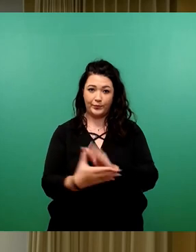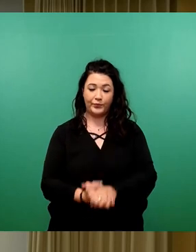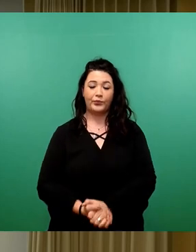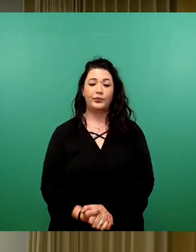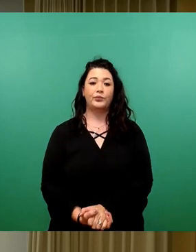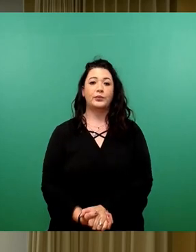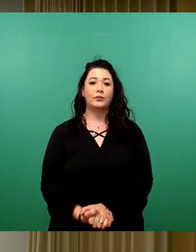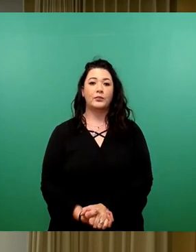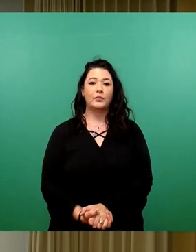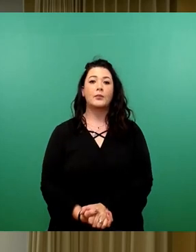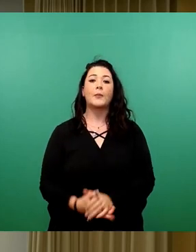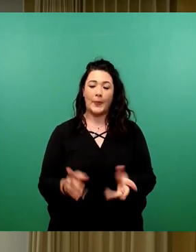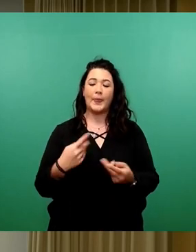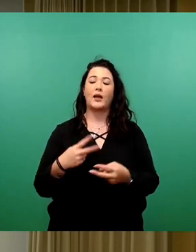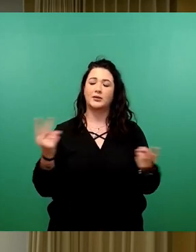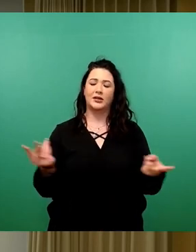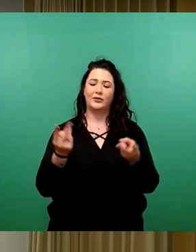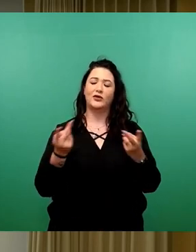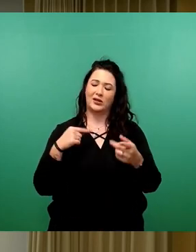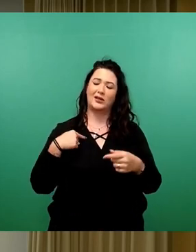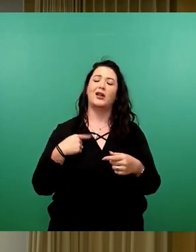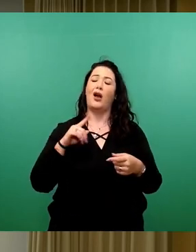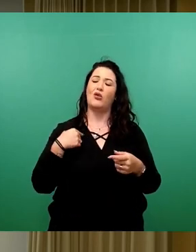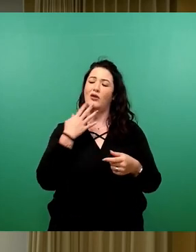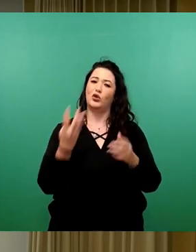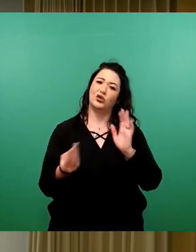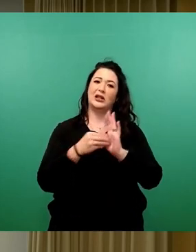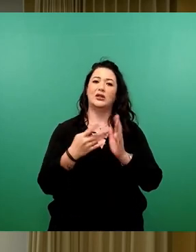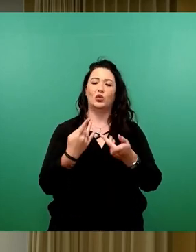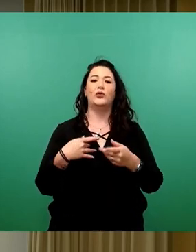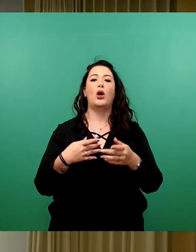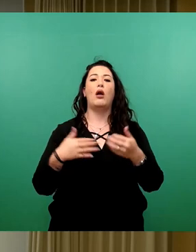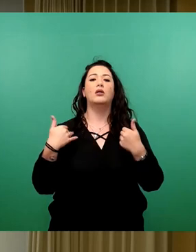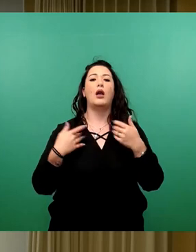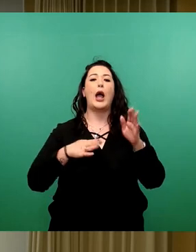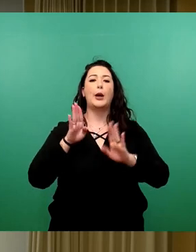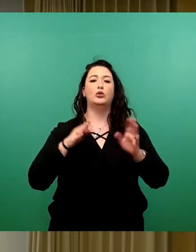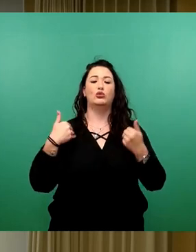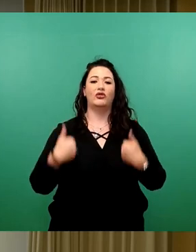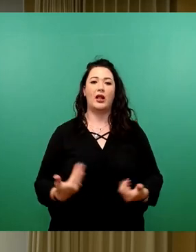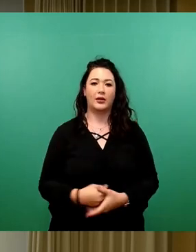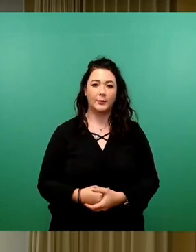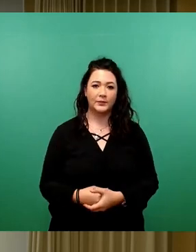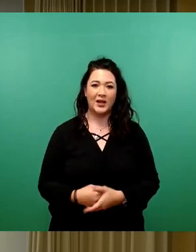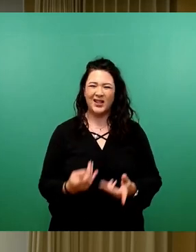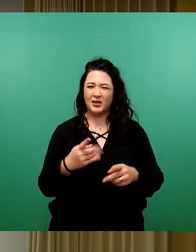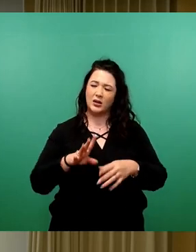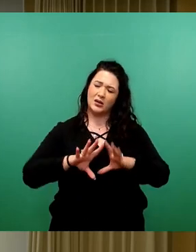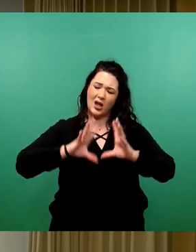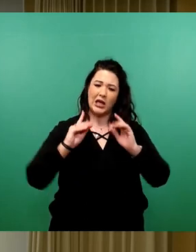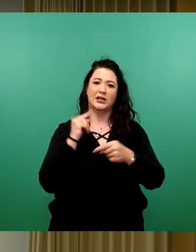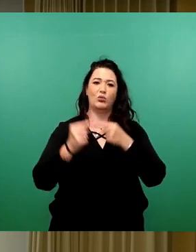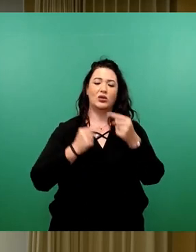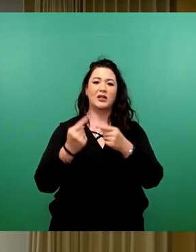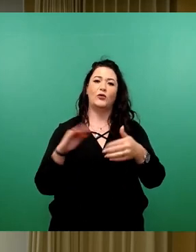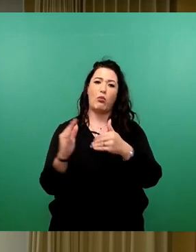Ja, selbstverständlich, Herr Oberbürgermeister, auch eine Erklärung zum Abstimmungsverhalten. Ich finde es in dem ganzen Prozess der beigeordneten Wahl, ich habe das ja auch schon